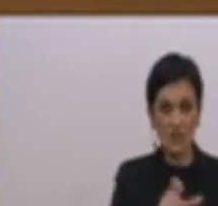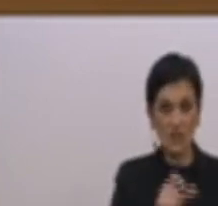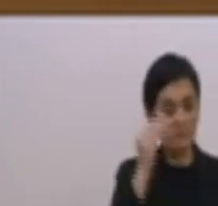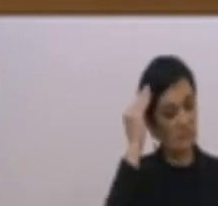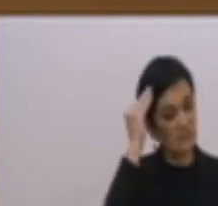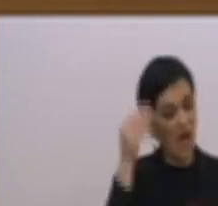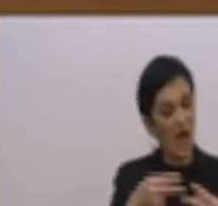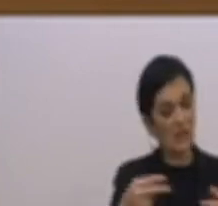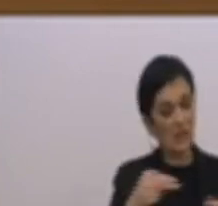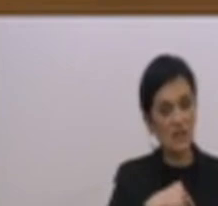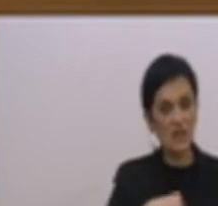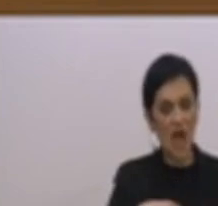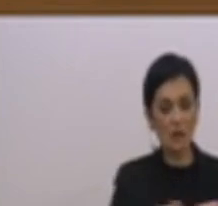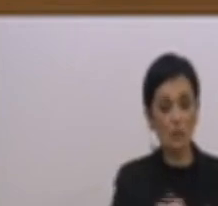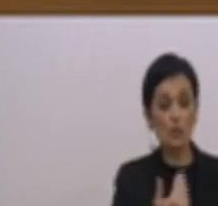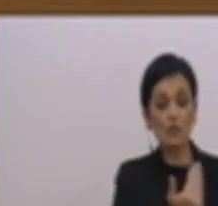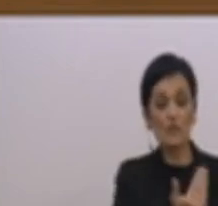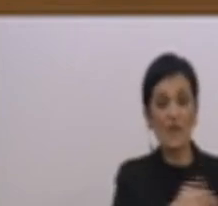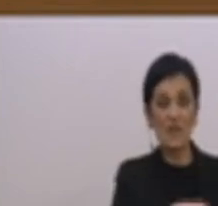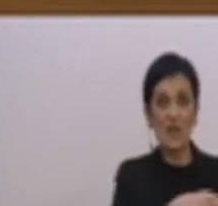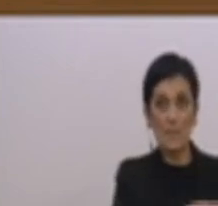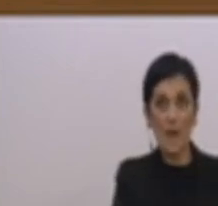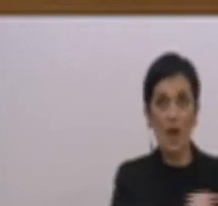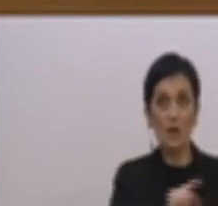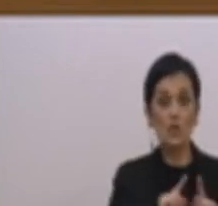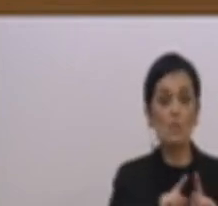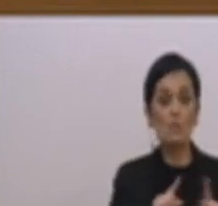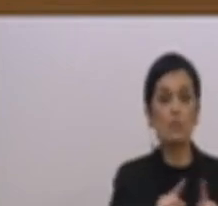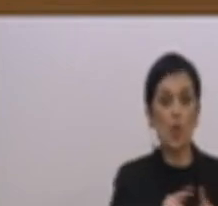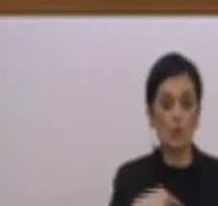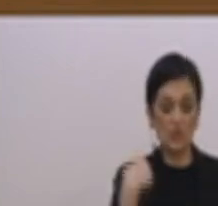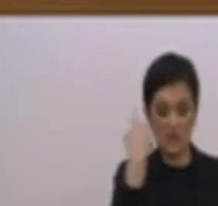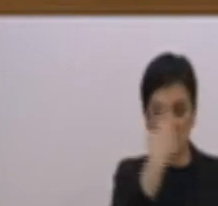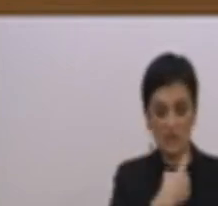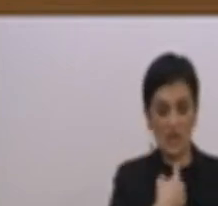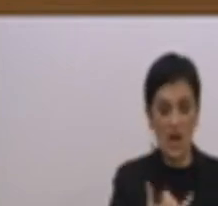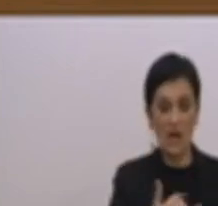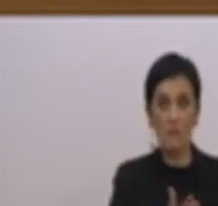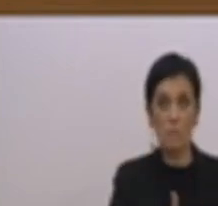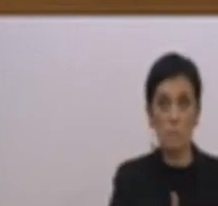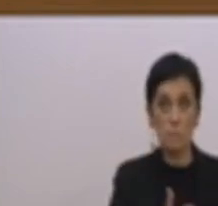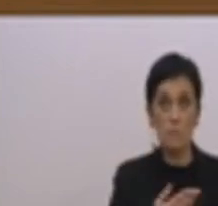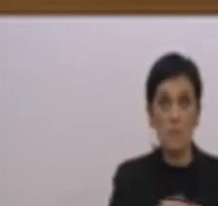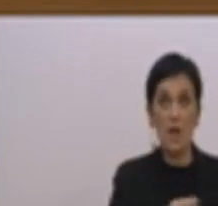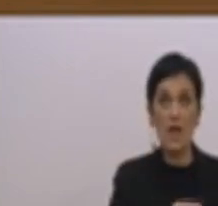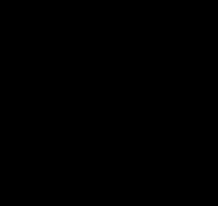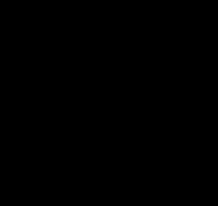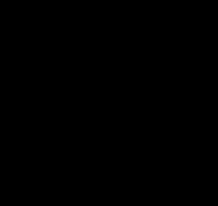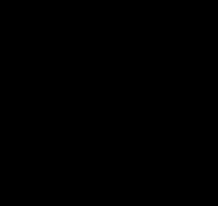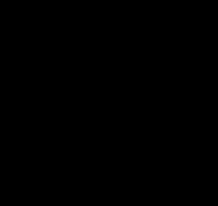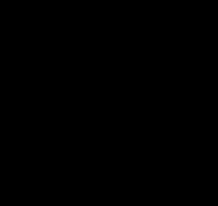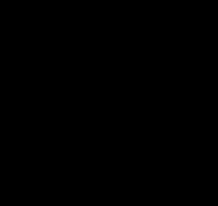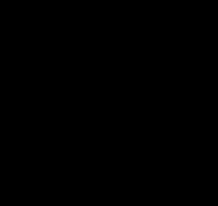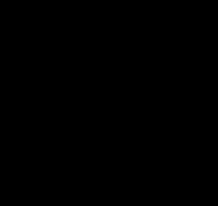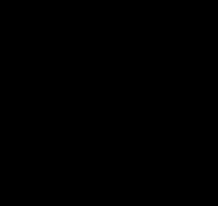მათთან თანამშრომლობ და ის არის თქვენი პარტიის პროპაგანდისტული სახე დღეს. აი ეს არის რეალობა.